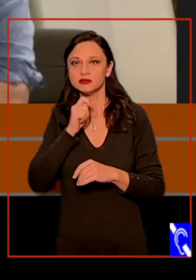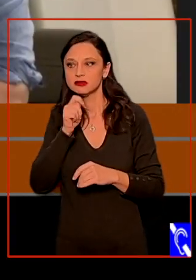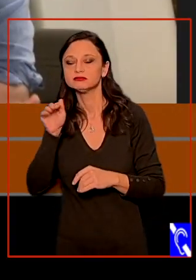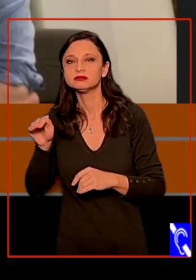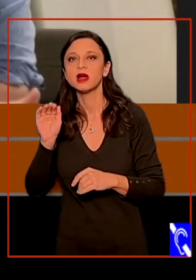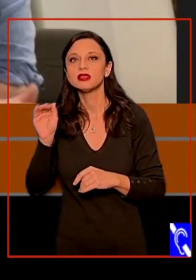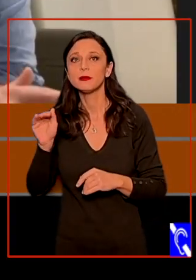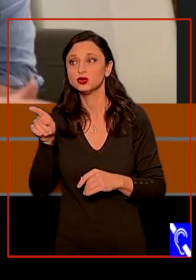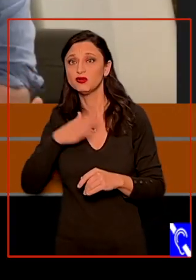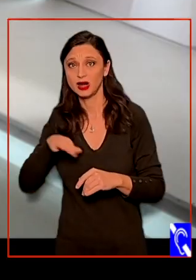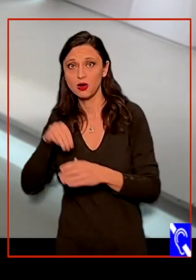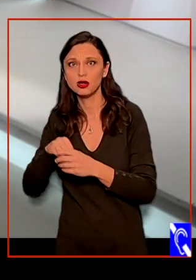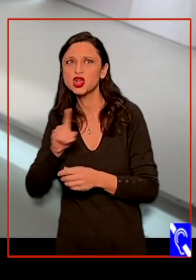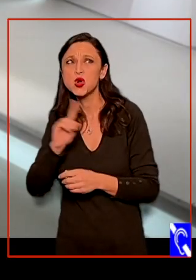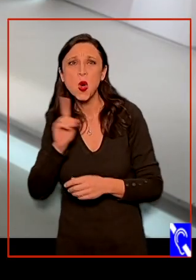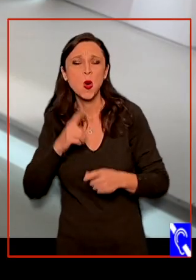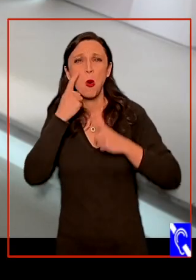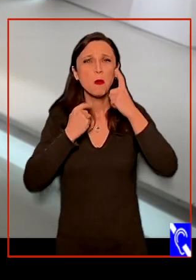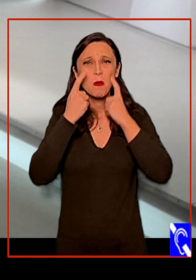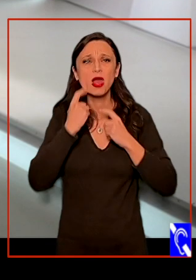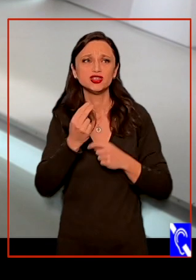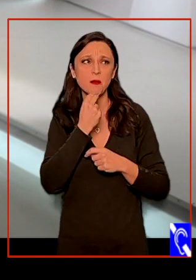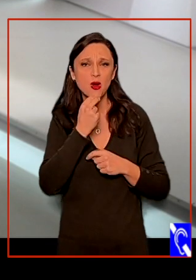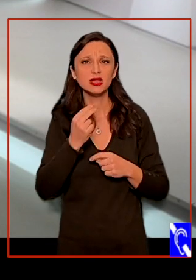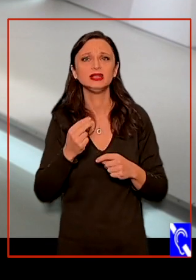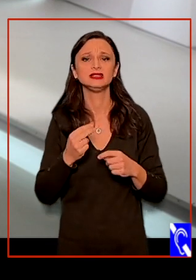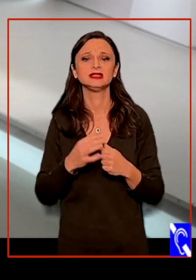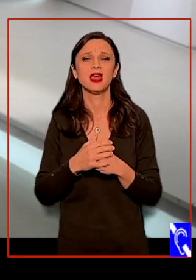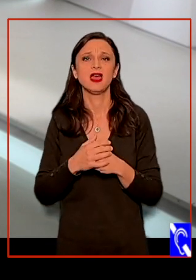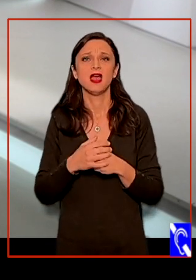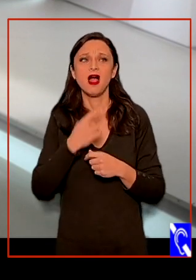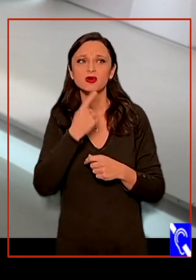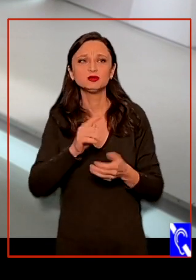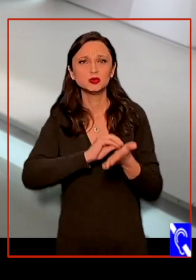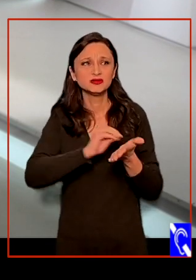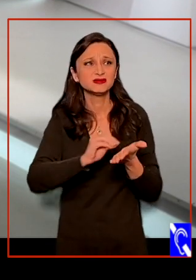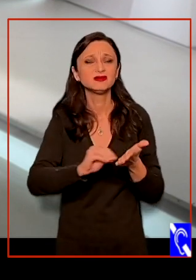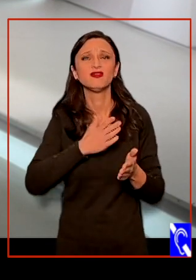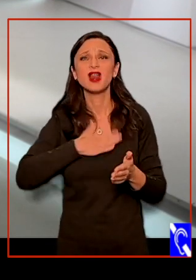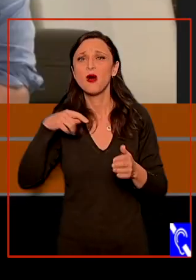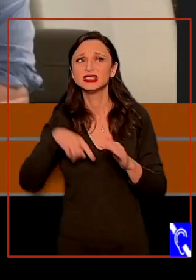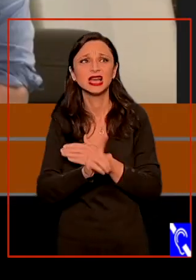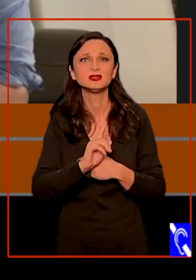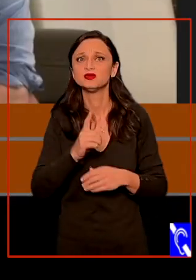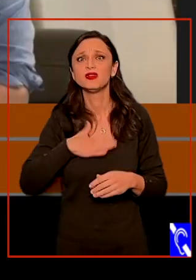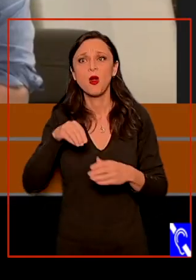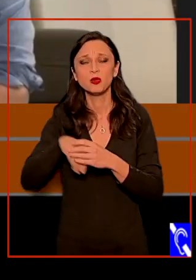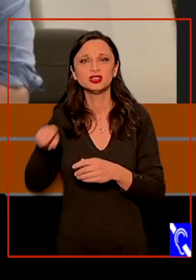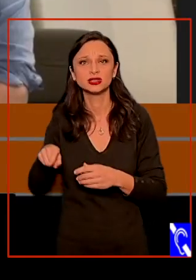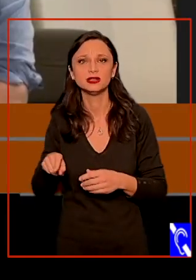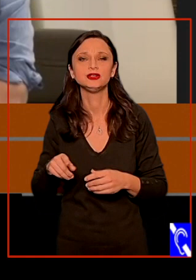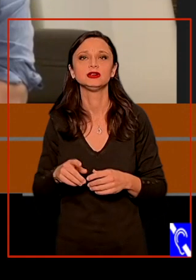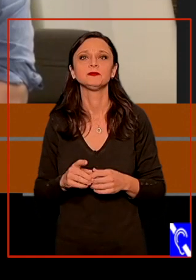afle acolo. Persoane care s-au plâns poliției, pe care noi am apelat-o la 112, persoane care au trimis sesizări în scris instituțiilor